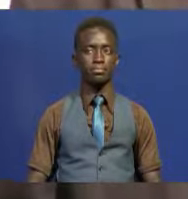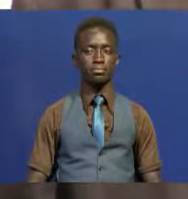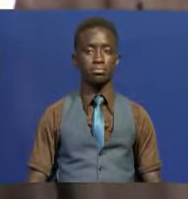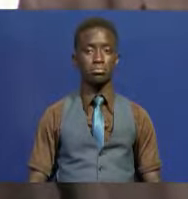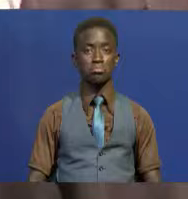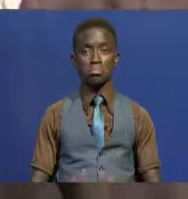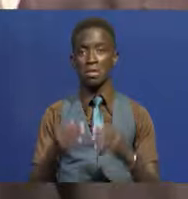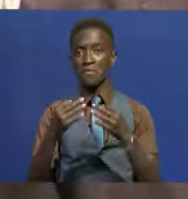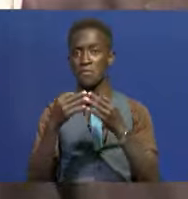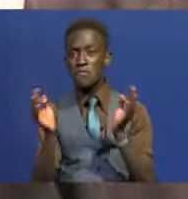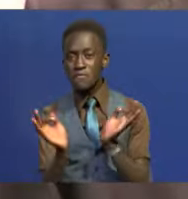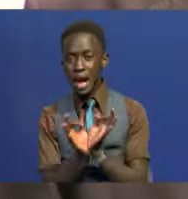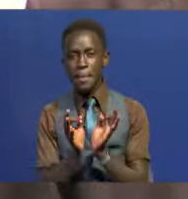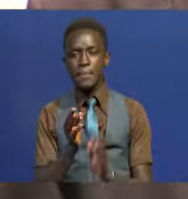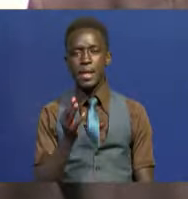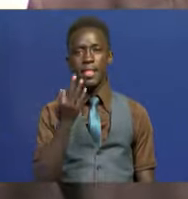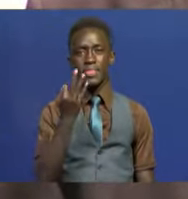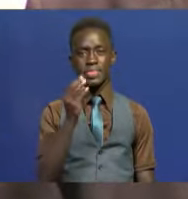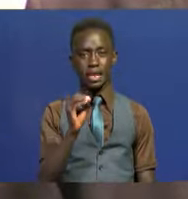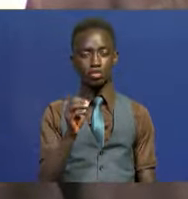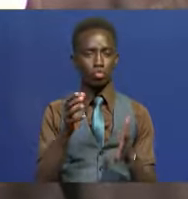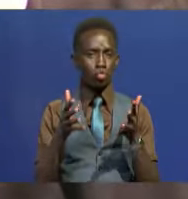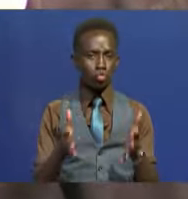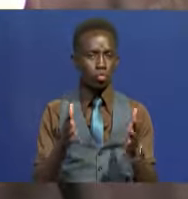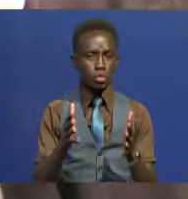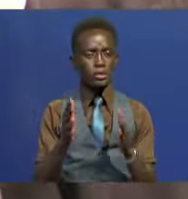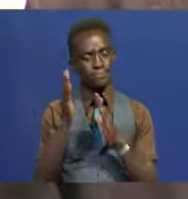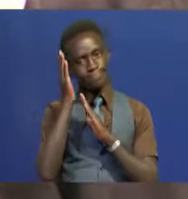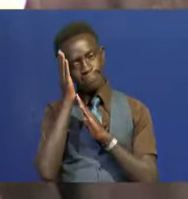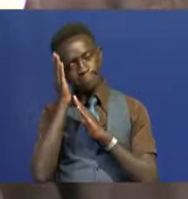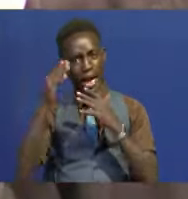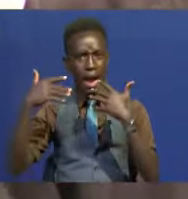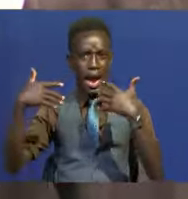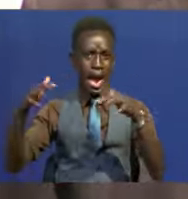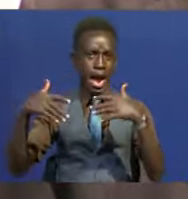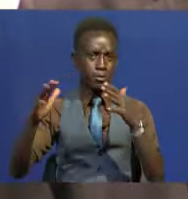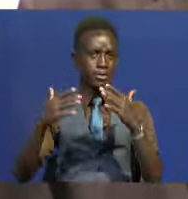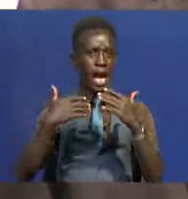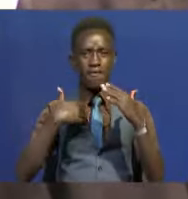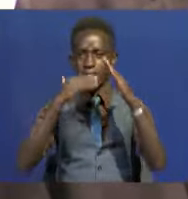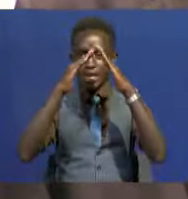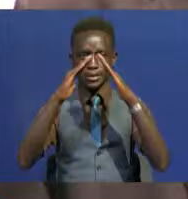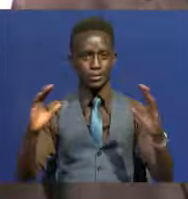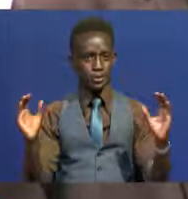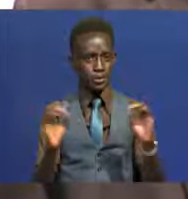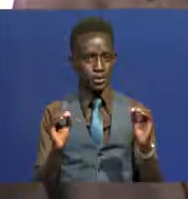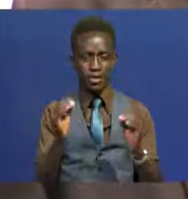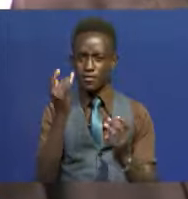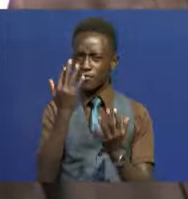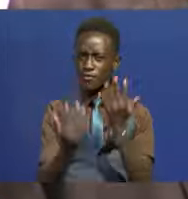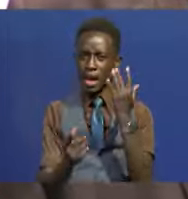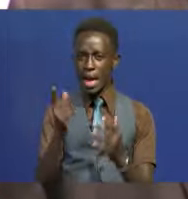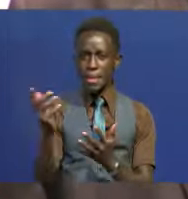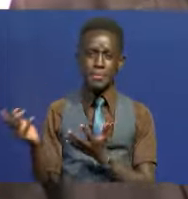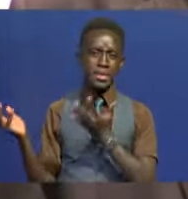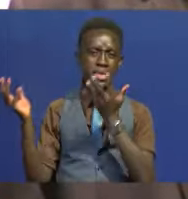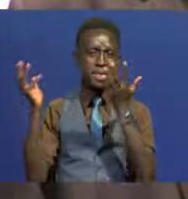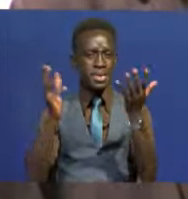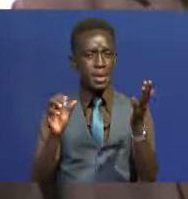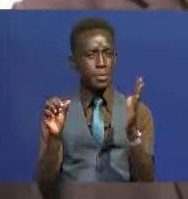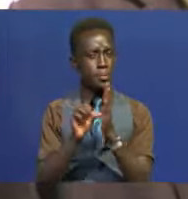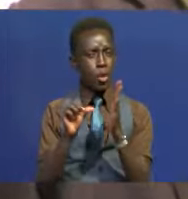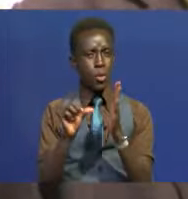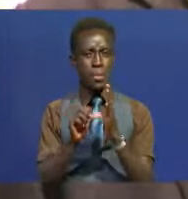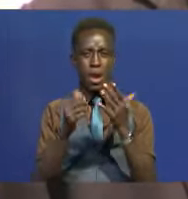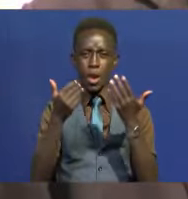Familia 30 wanalala nje leo, hawana makao. Hii moto imeleta madhara mingi sana. Na tena mwenye hii plot